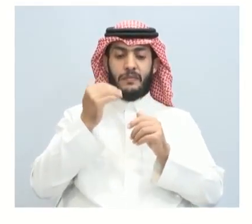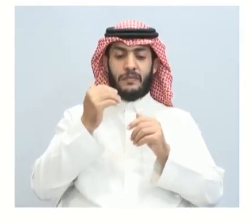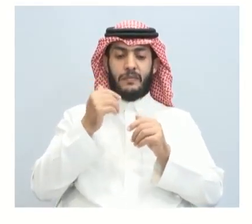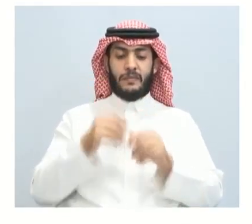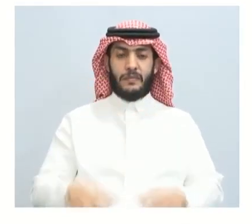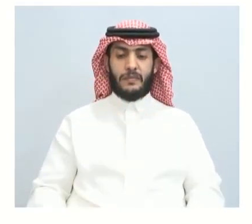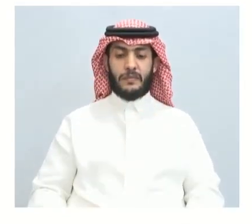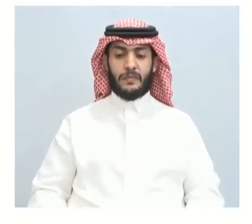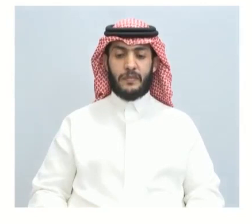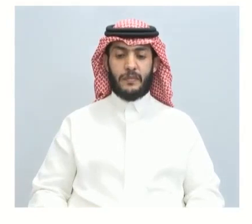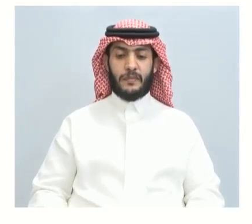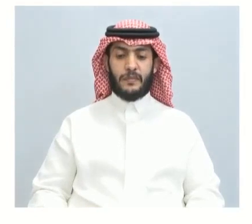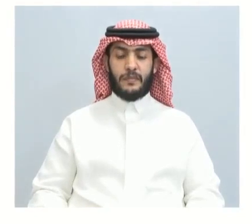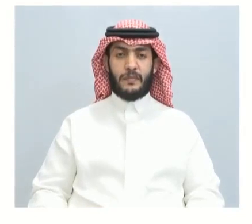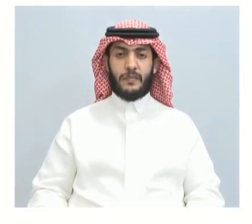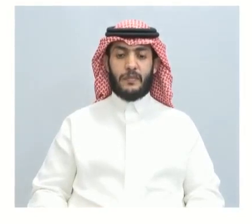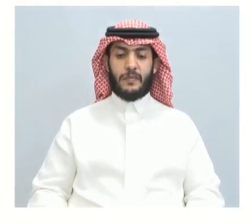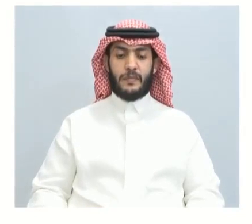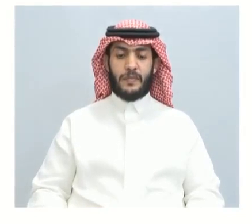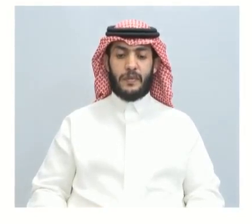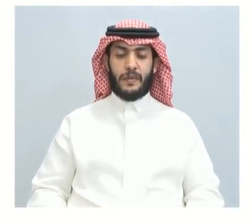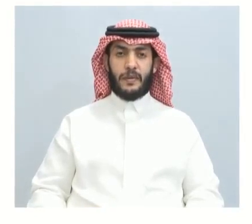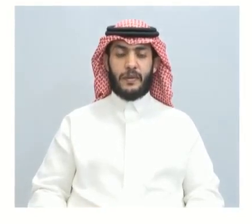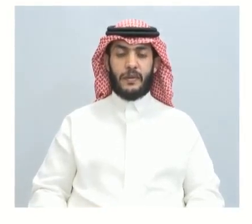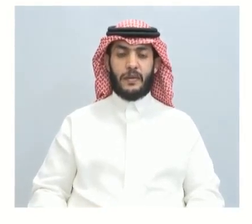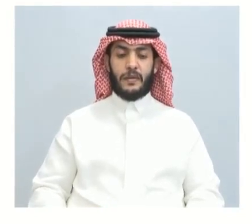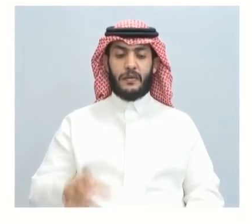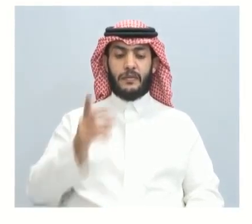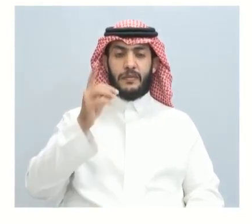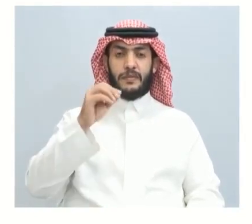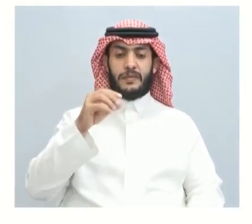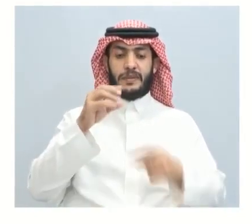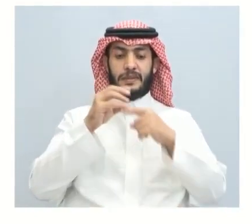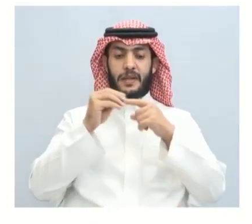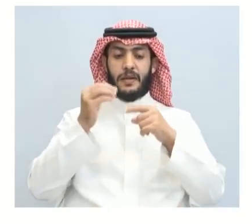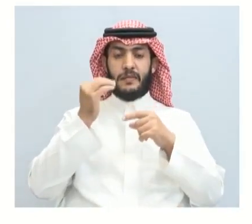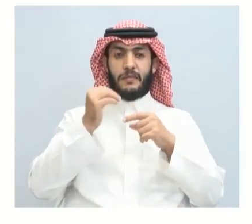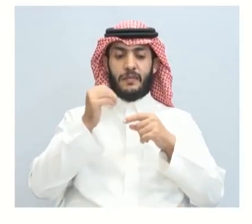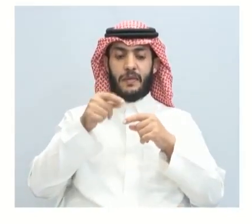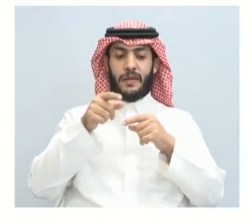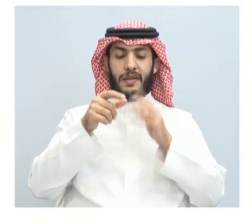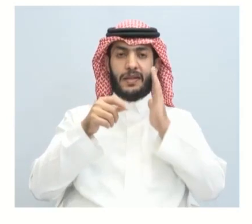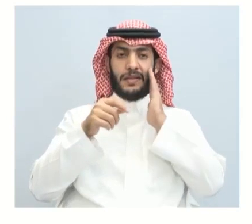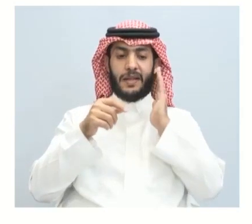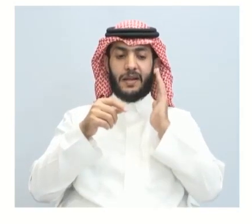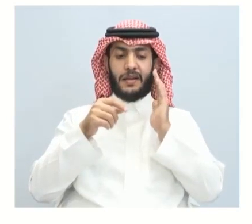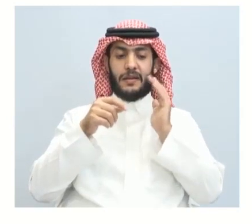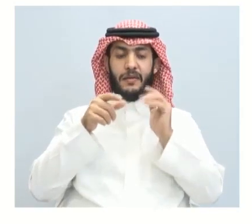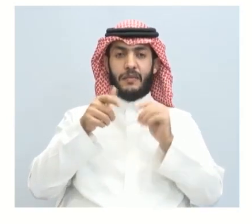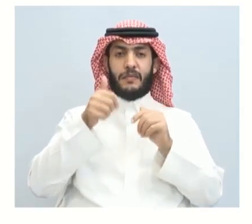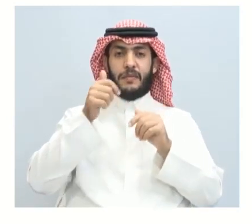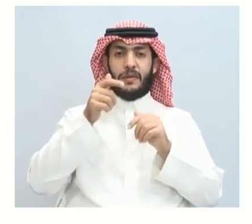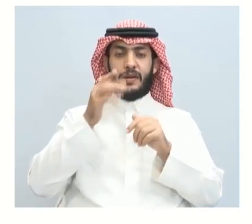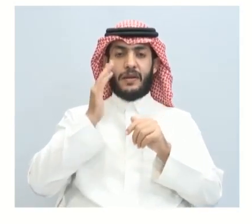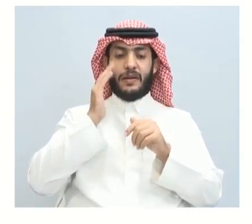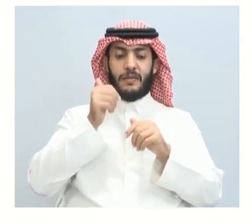هذا من جهه اليمين او الطرف الايمن للداله وسالب فهذا من جهه ايش من جهه اليسار اشوف الداله في الجهه